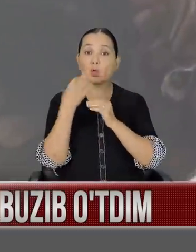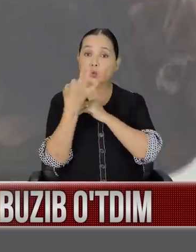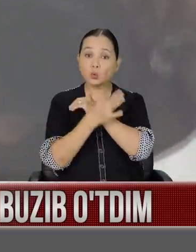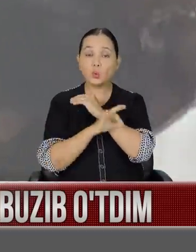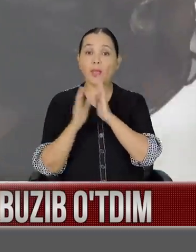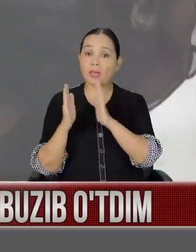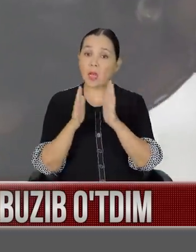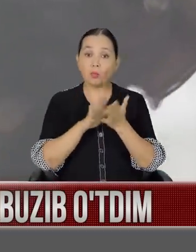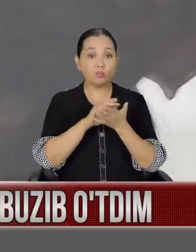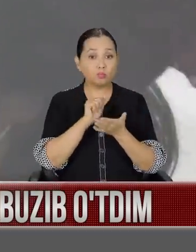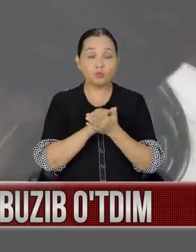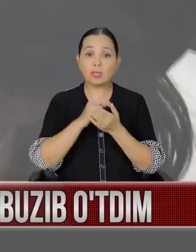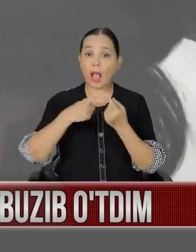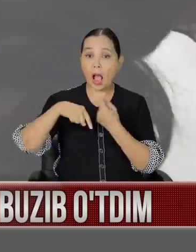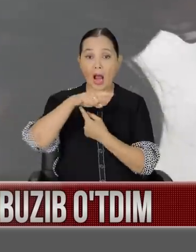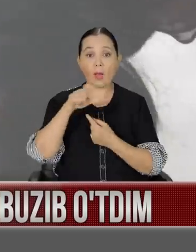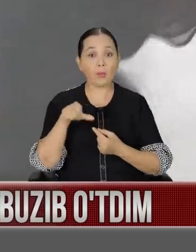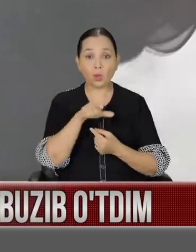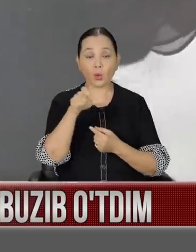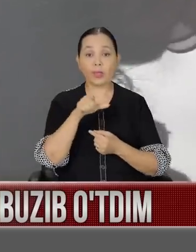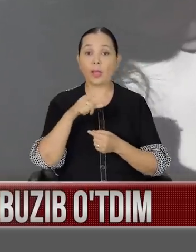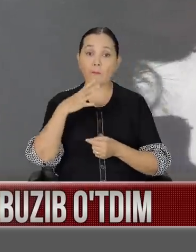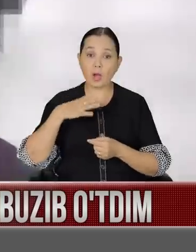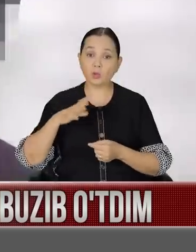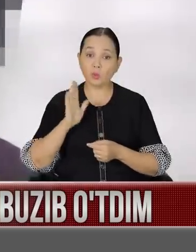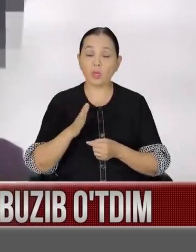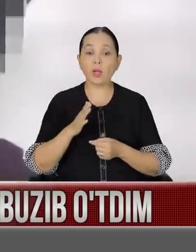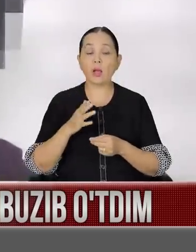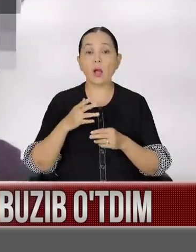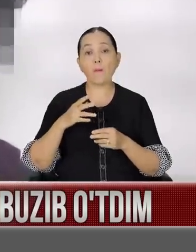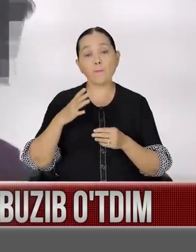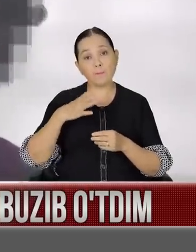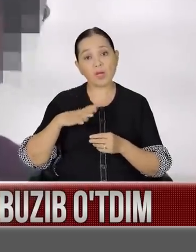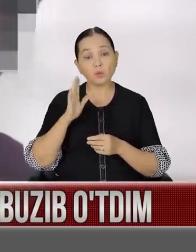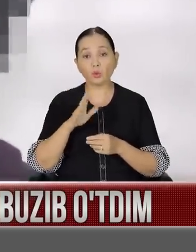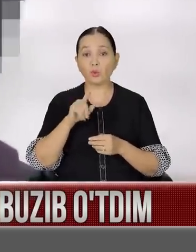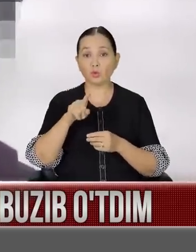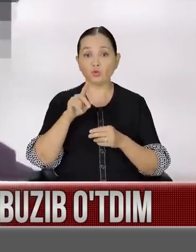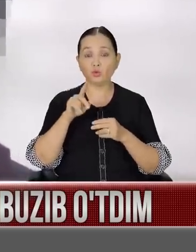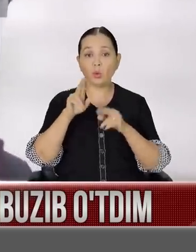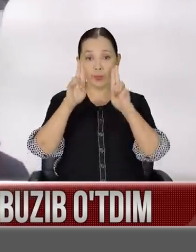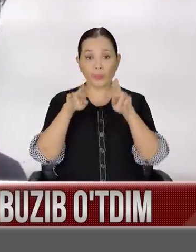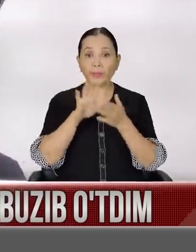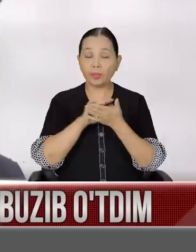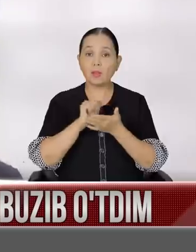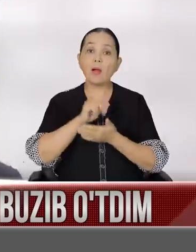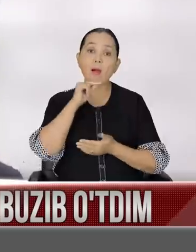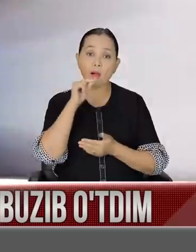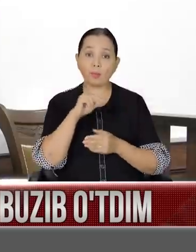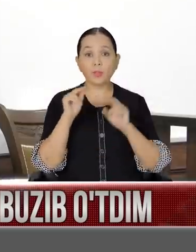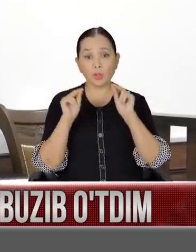ilinjida tartibni buzgan holda aylanma yo'llar orqali ketishga majbur bo'lgan. Ishga majbur bo'lib, shu ishni qildim. Aybimga iqror